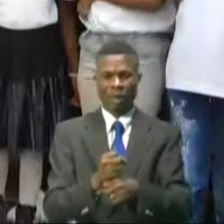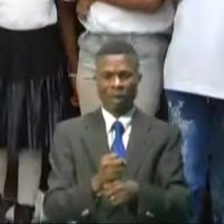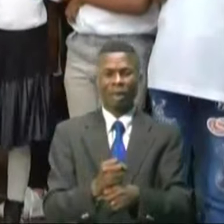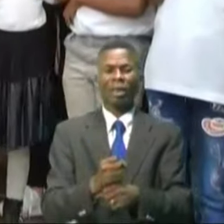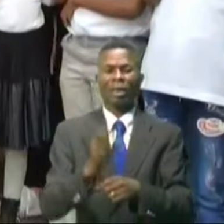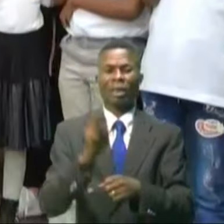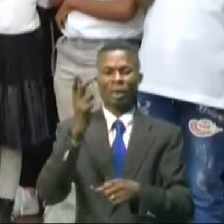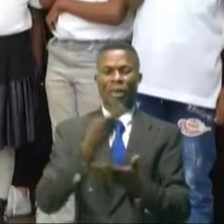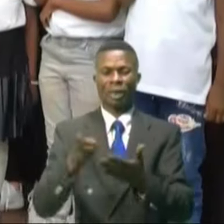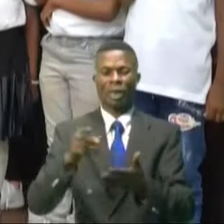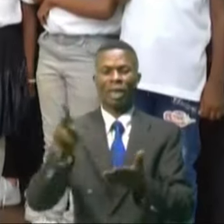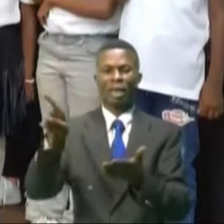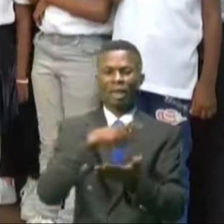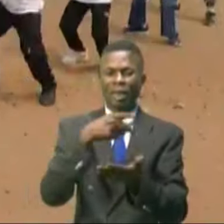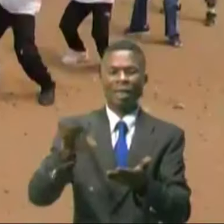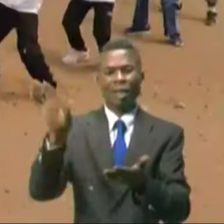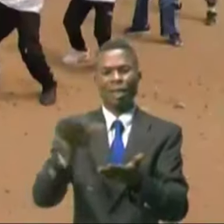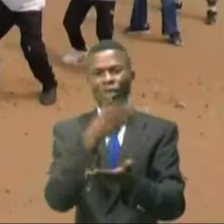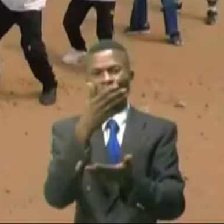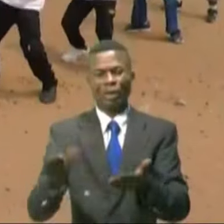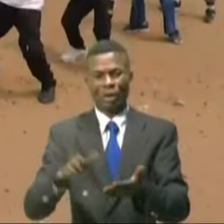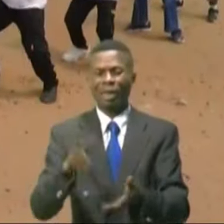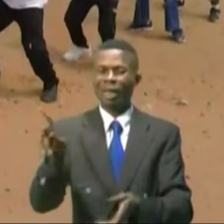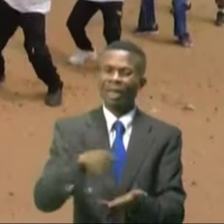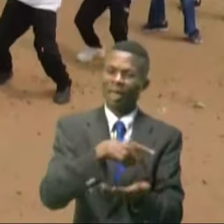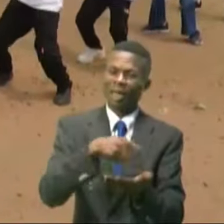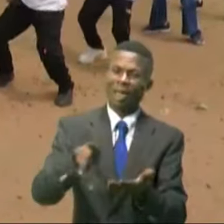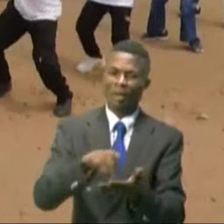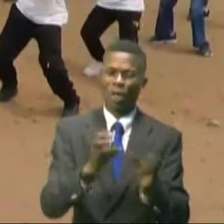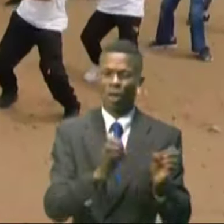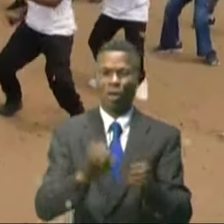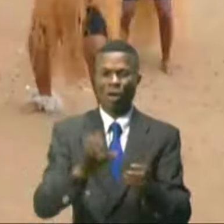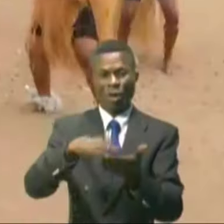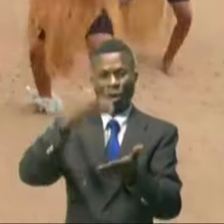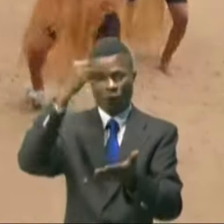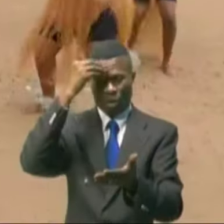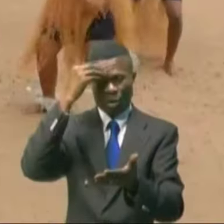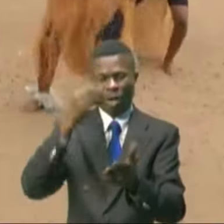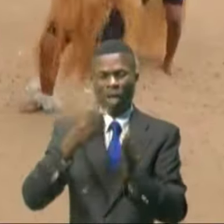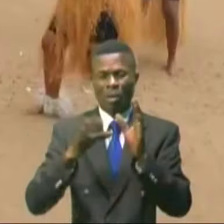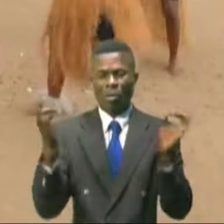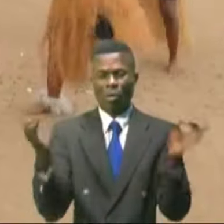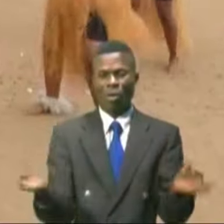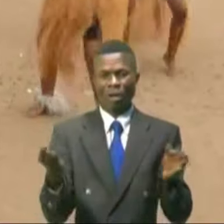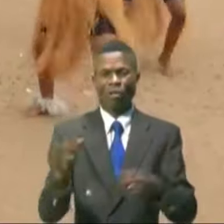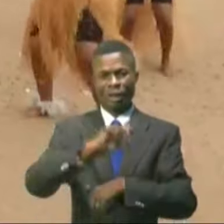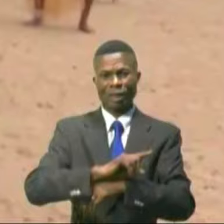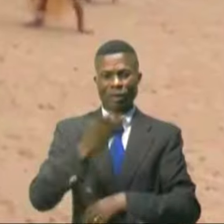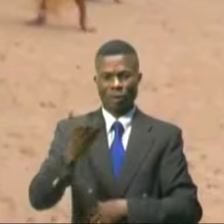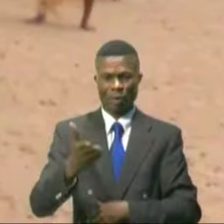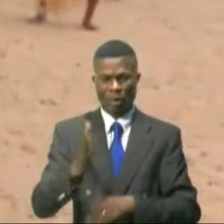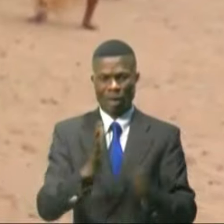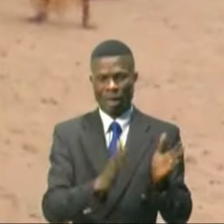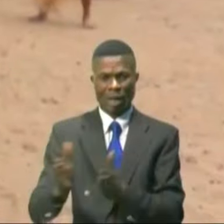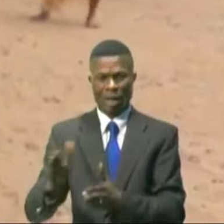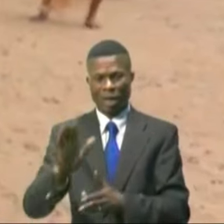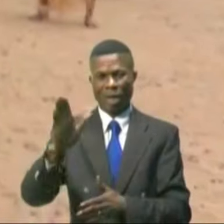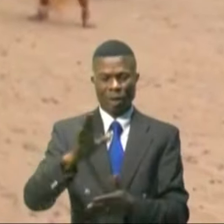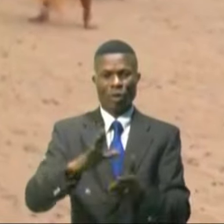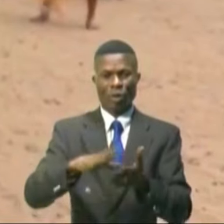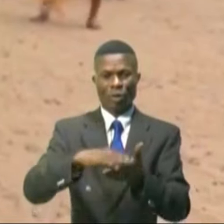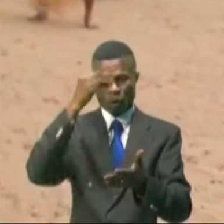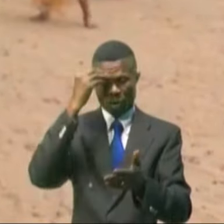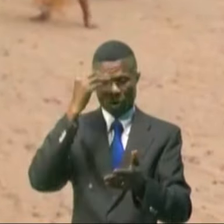des récitations, chants et quelques pas de danse exhibés par des élèves pour commémorer cette journée. Rangés aux côtés de leurs apprenants,